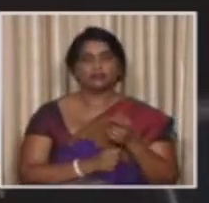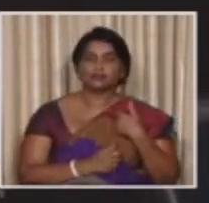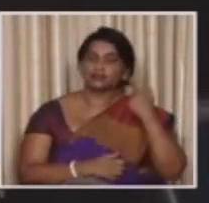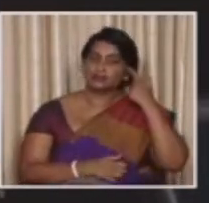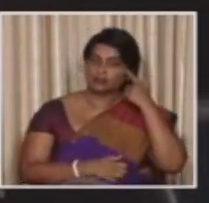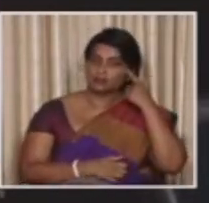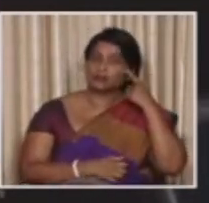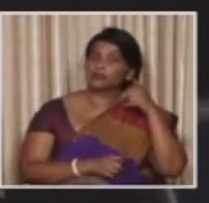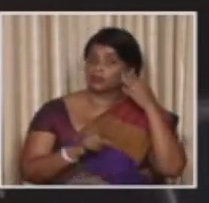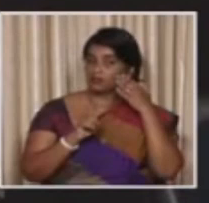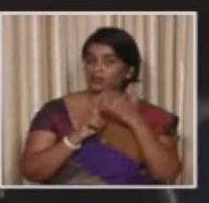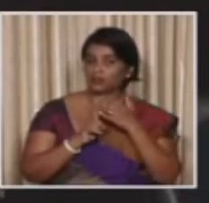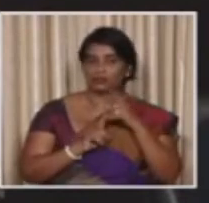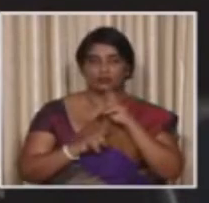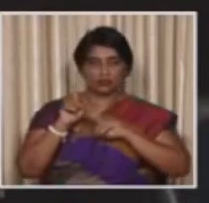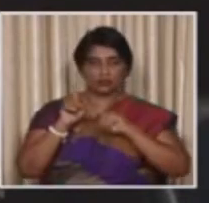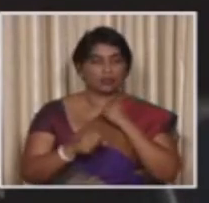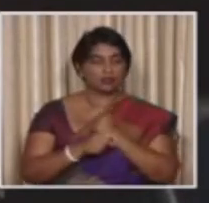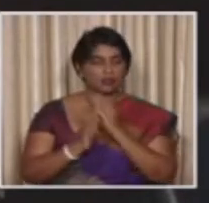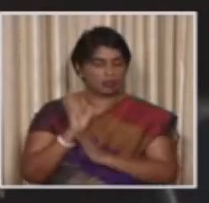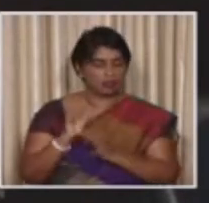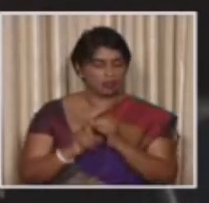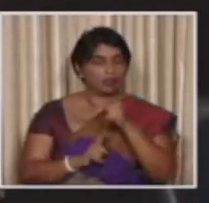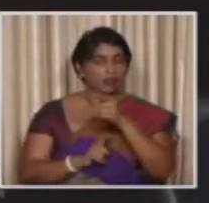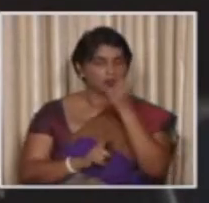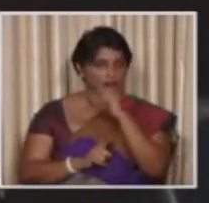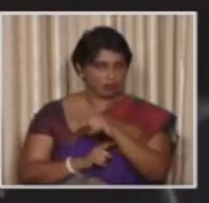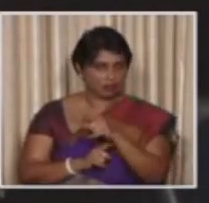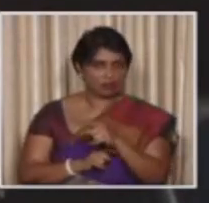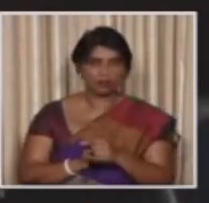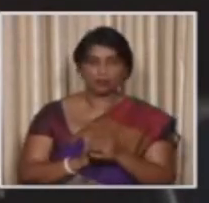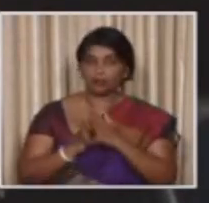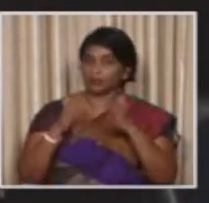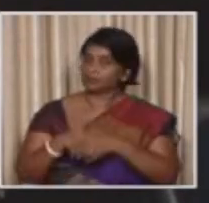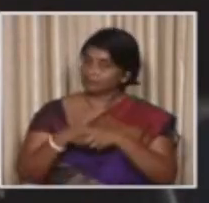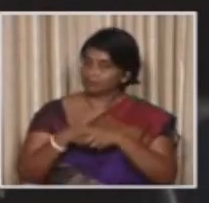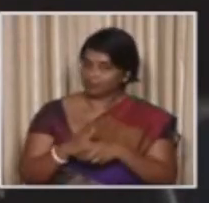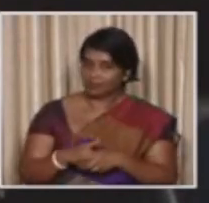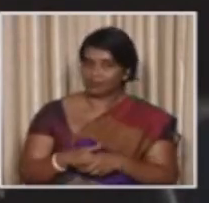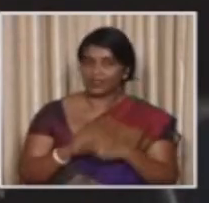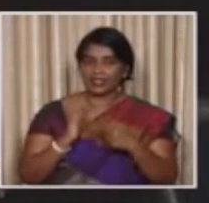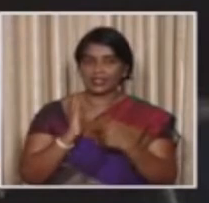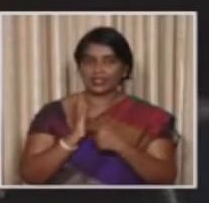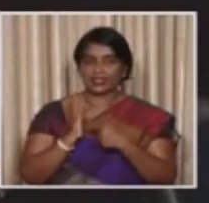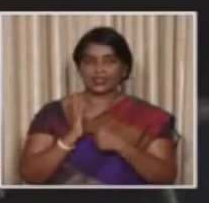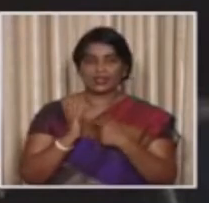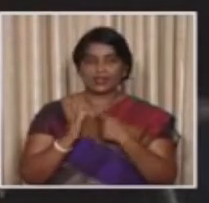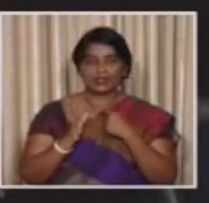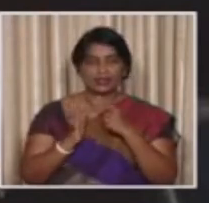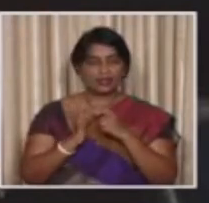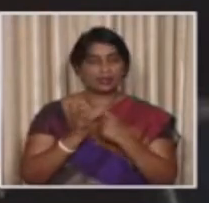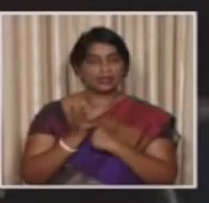හිතනවා ඒ පිළිබඳ කතා කරන්නට ඕන අපේ රාජ්‍ය අමතුමත් සභාවට ආව බොහොම ඔබතුමාට සුබ පතනවා. ෆිරානාලස් මැතුමා මෙතන නොහිටියත්